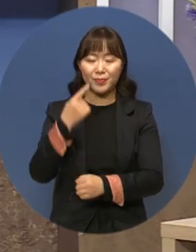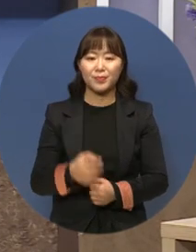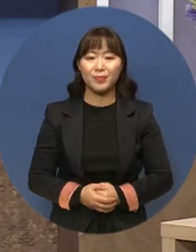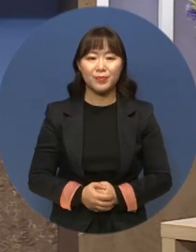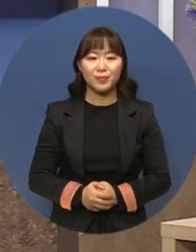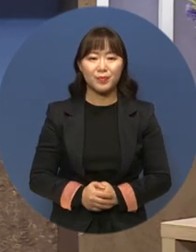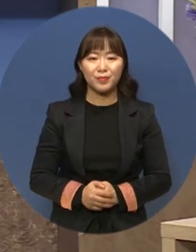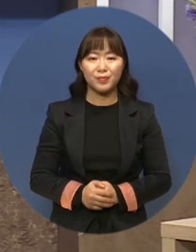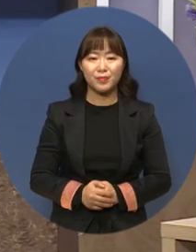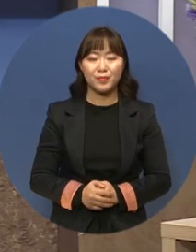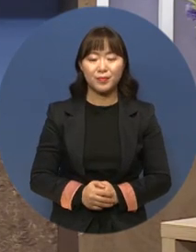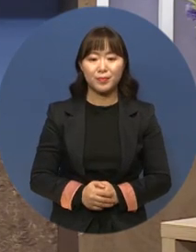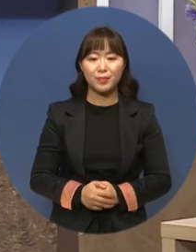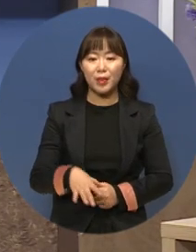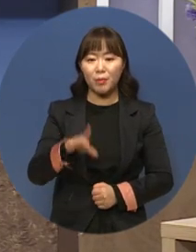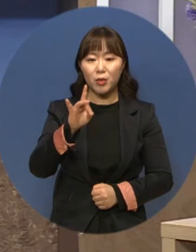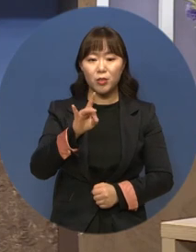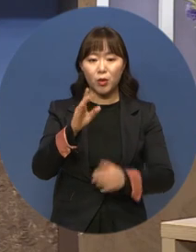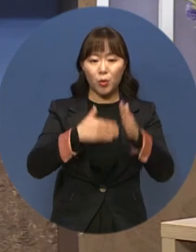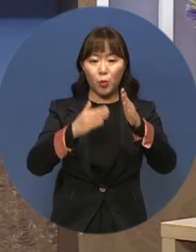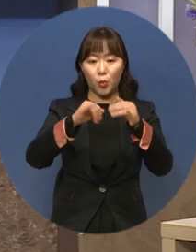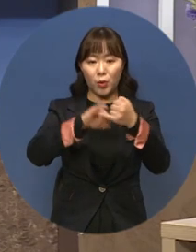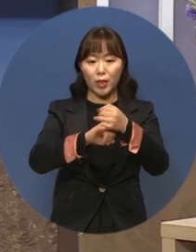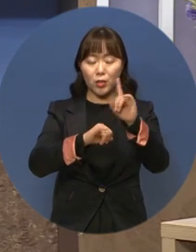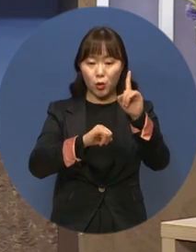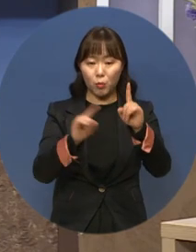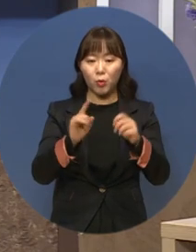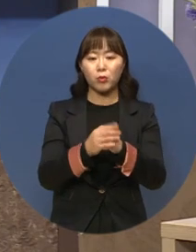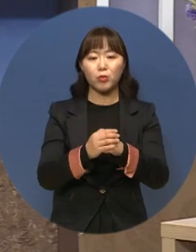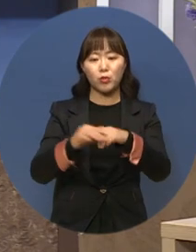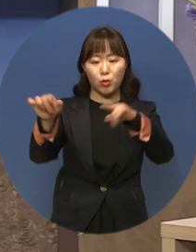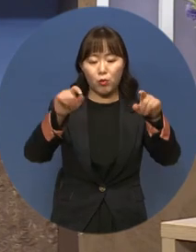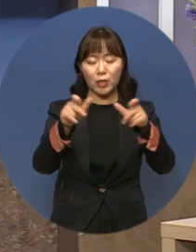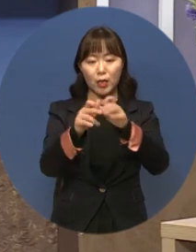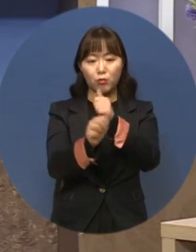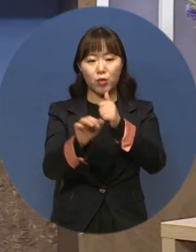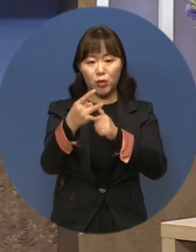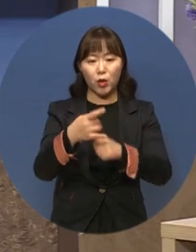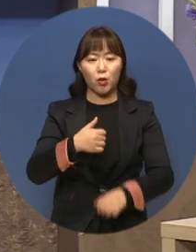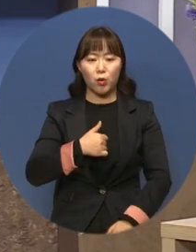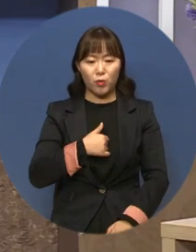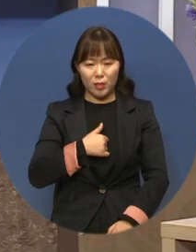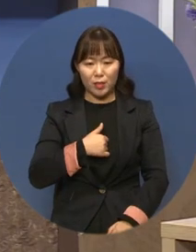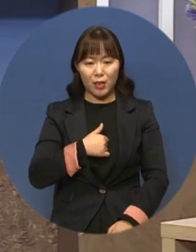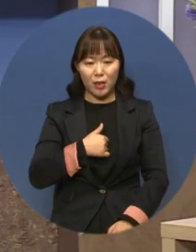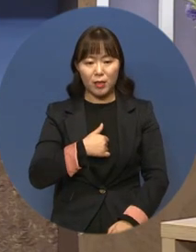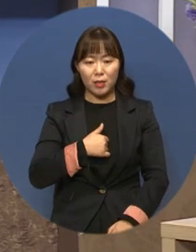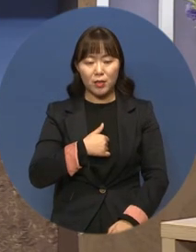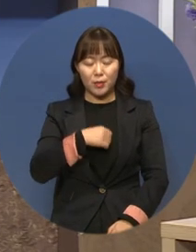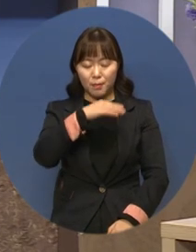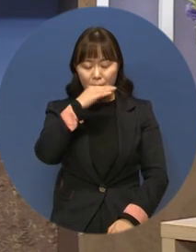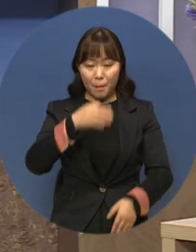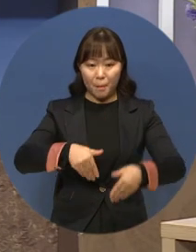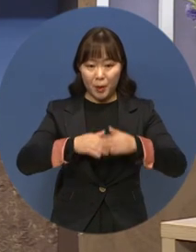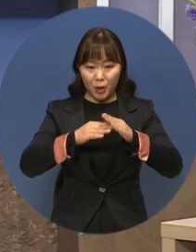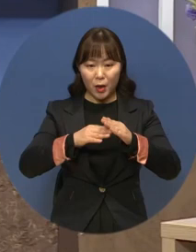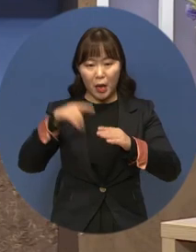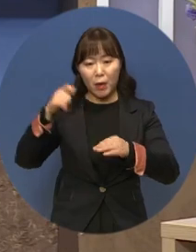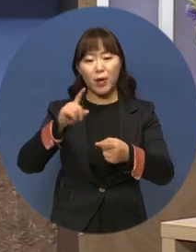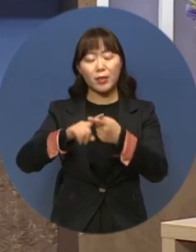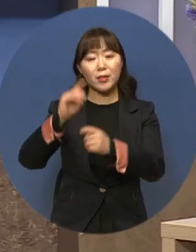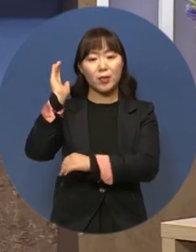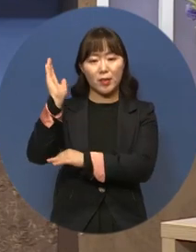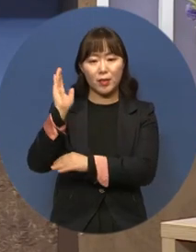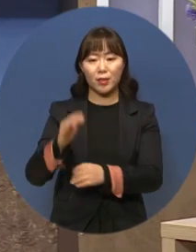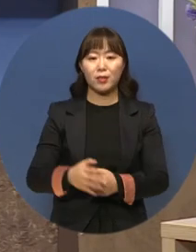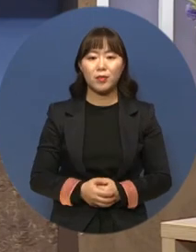하겠습니다. 먼저 첫 번째 공약으로 전국 장애인위원회 위상 정립과 강화를 말씀해